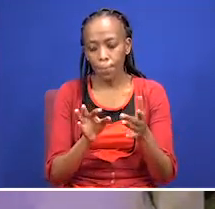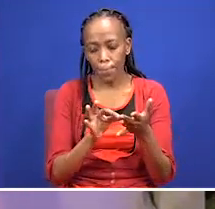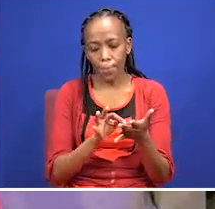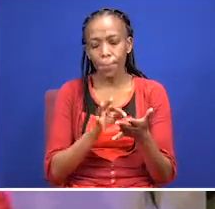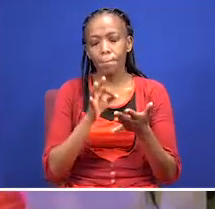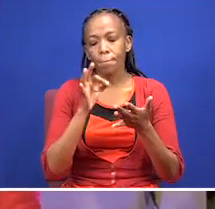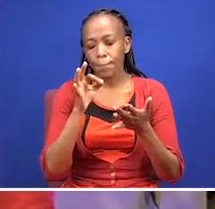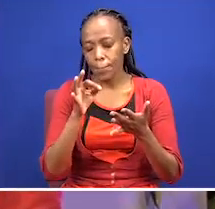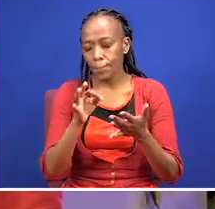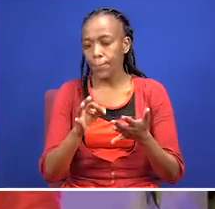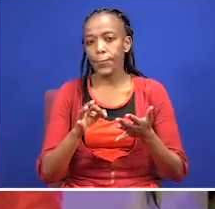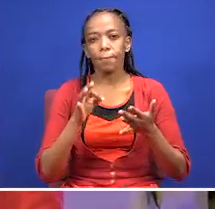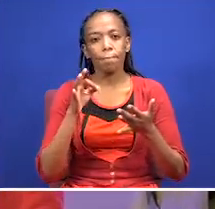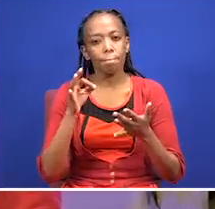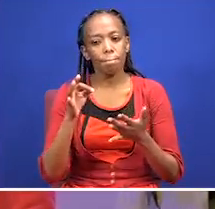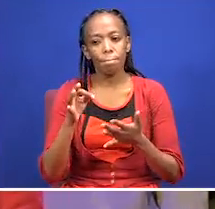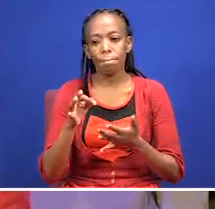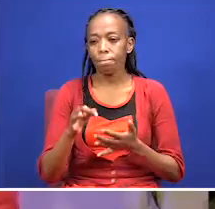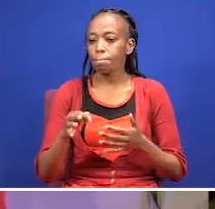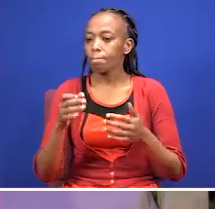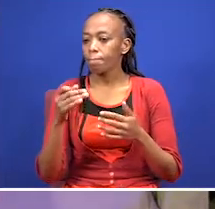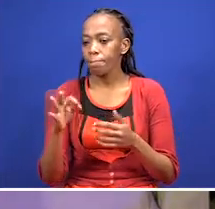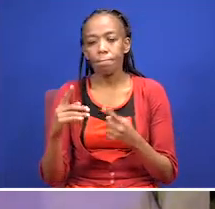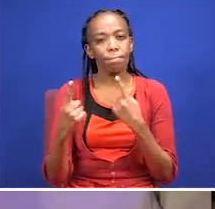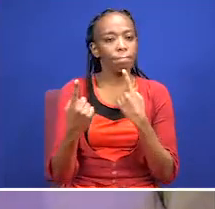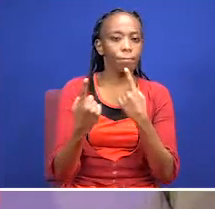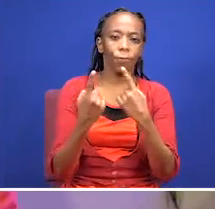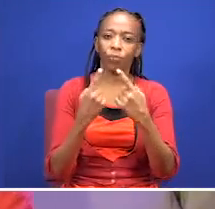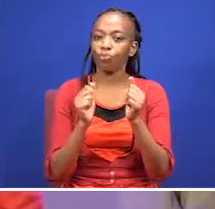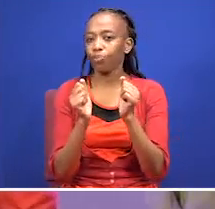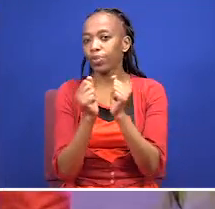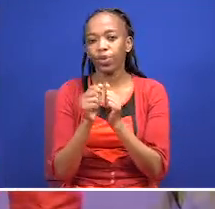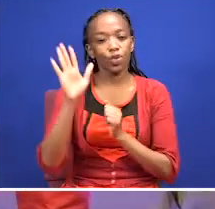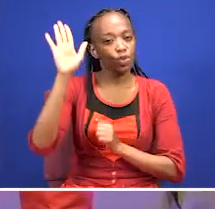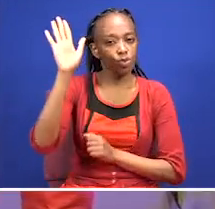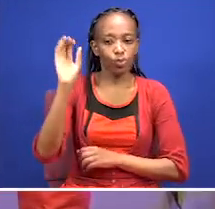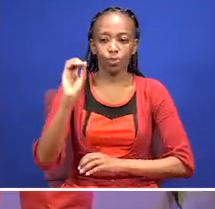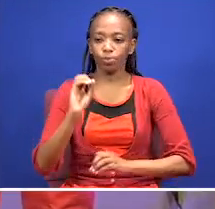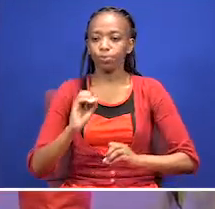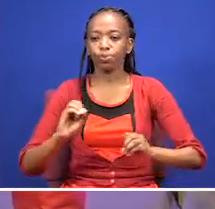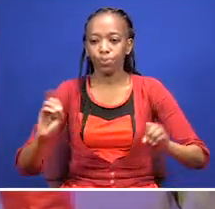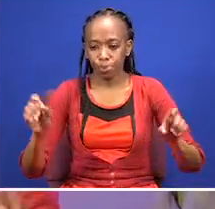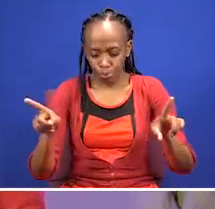ilivyo nafsi yangu nisipo sema we